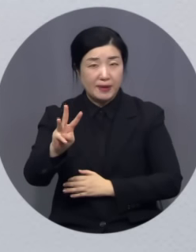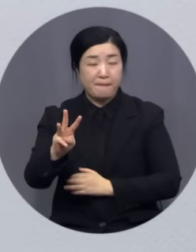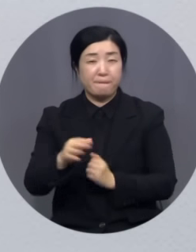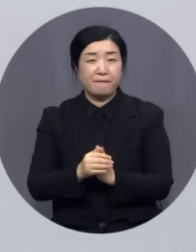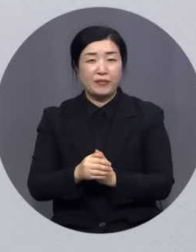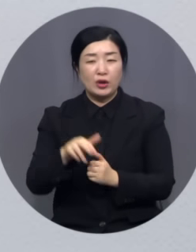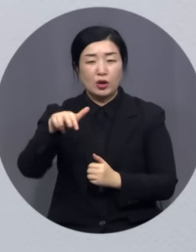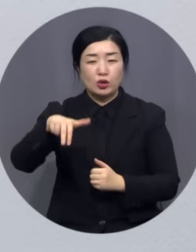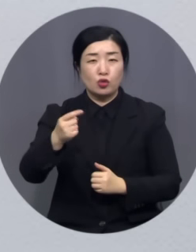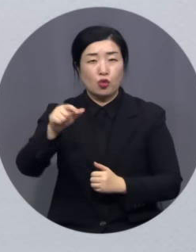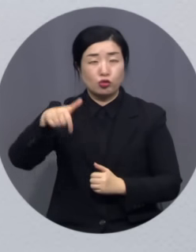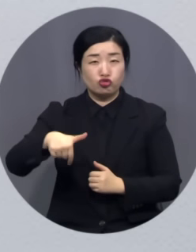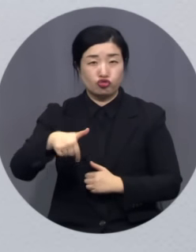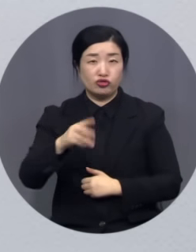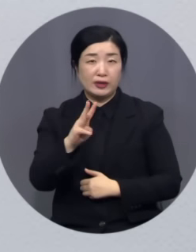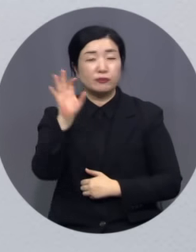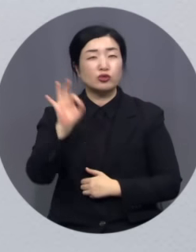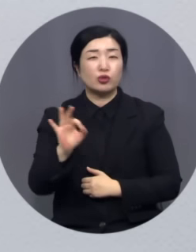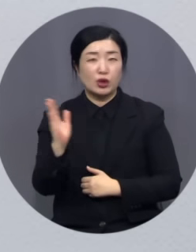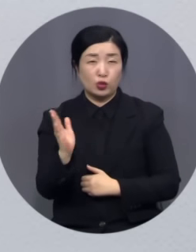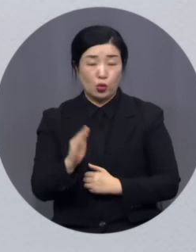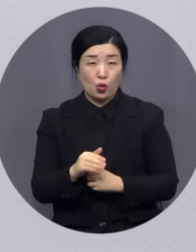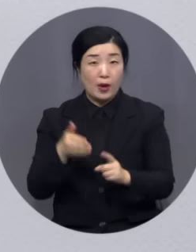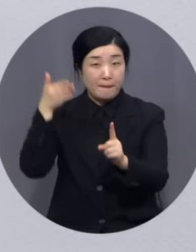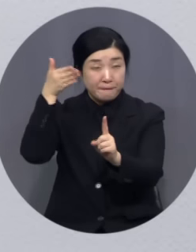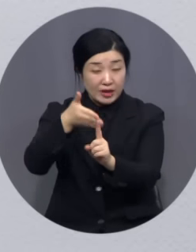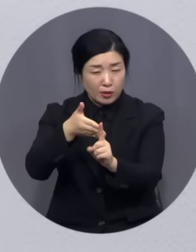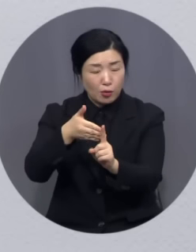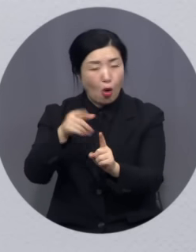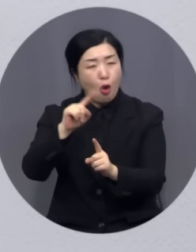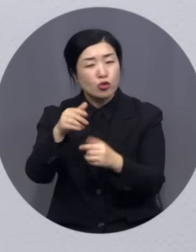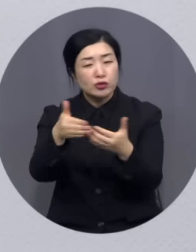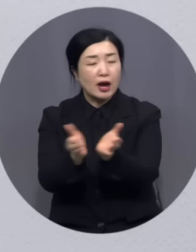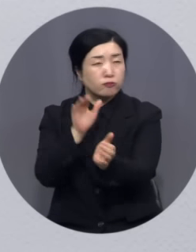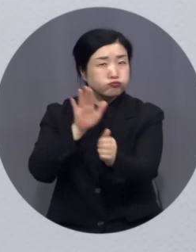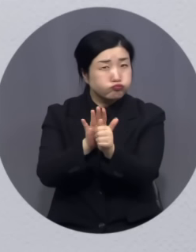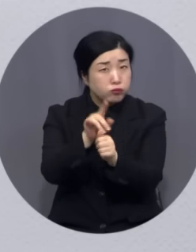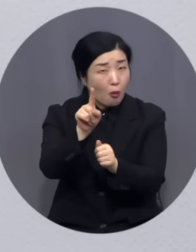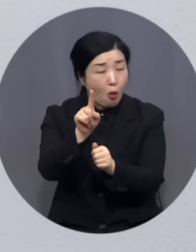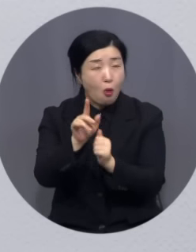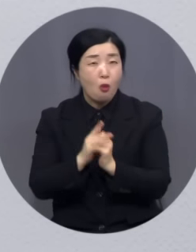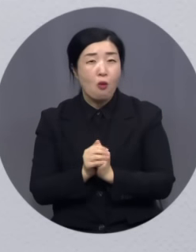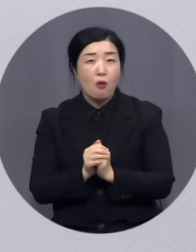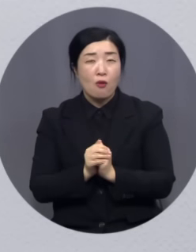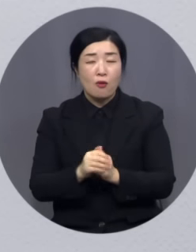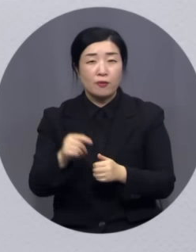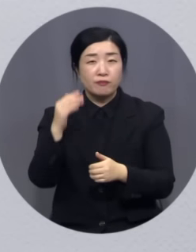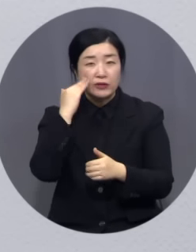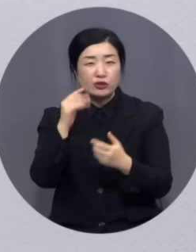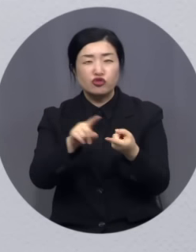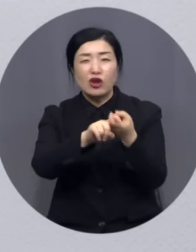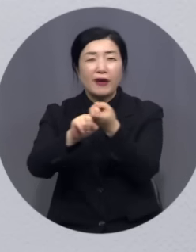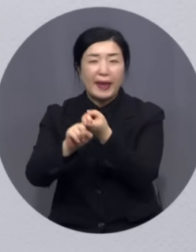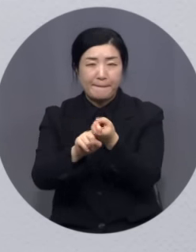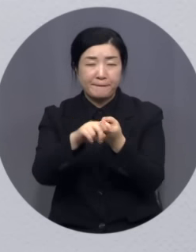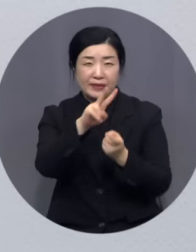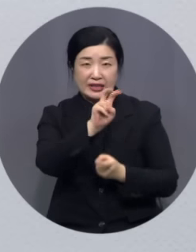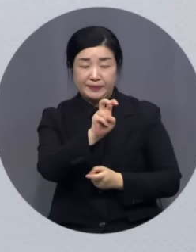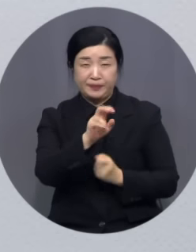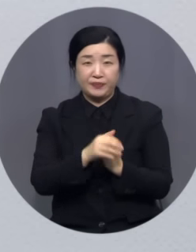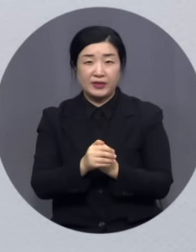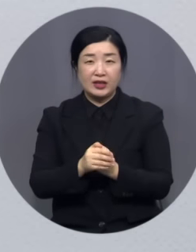99% 있습니다 비례대표 선거에서 어느 정당에 투표하겠다는 질문에는 더불어 민주연합 20%